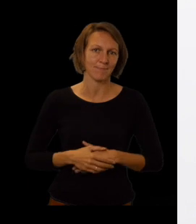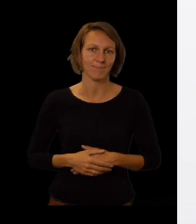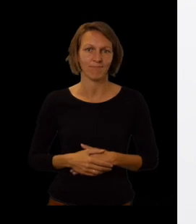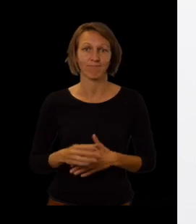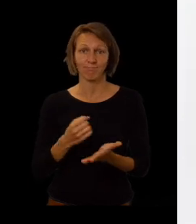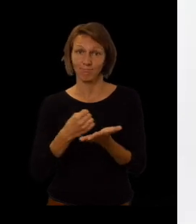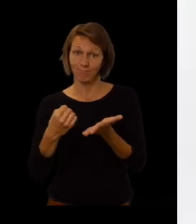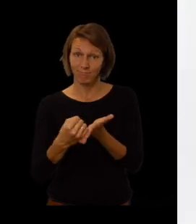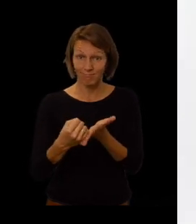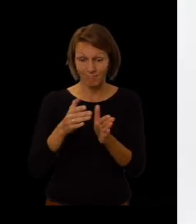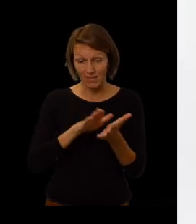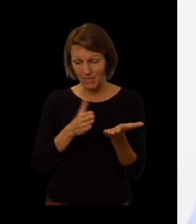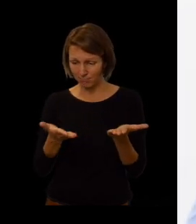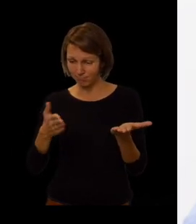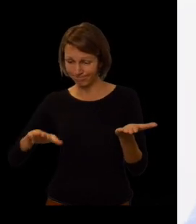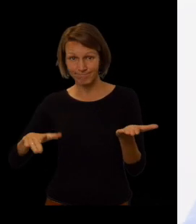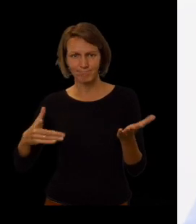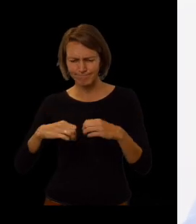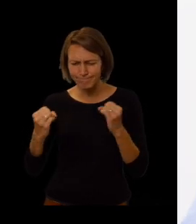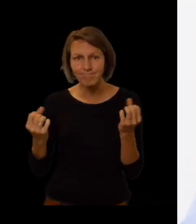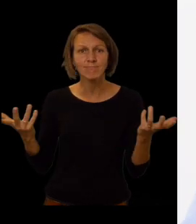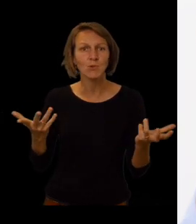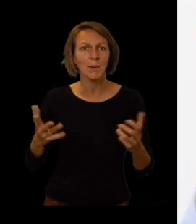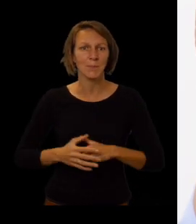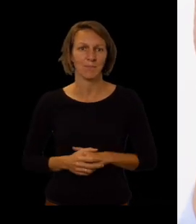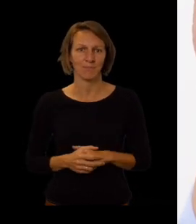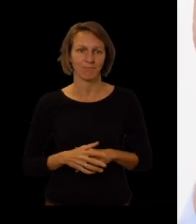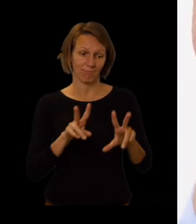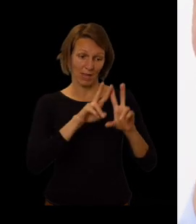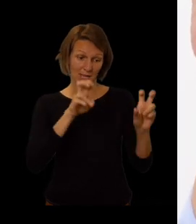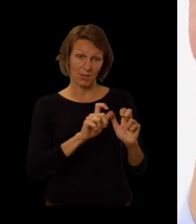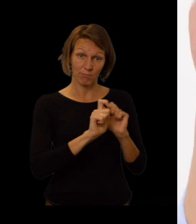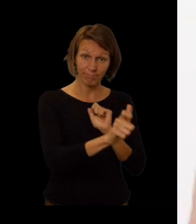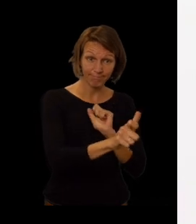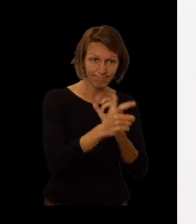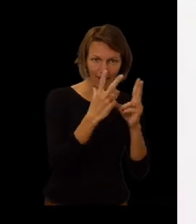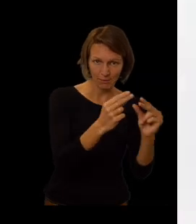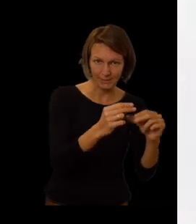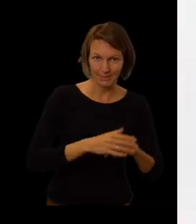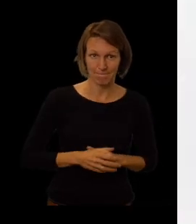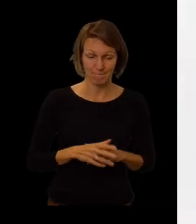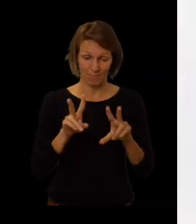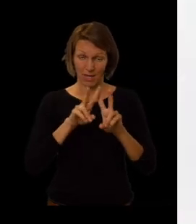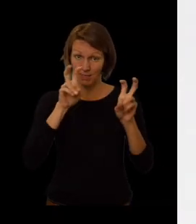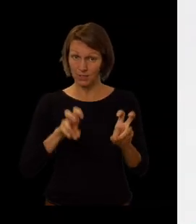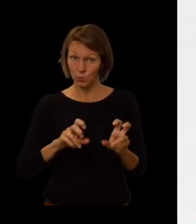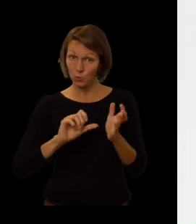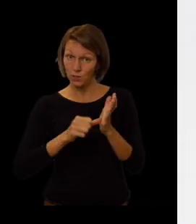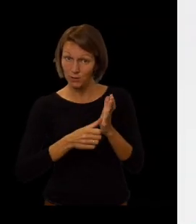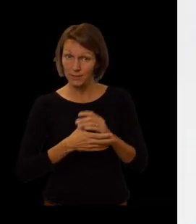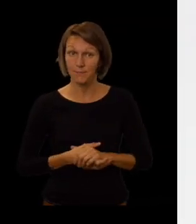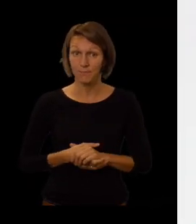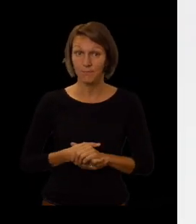très simple. Le kit se présente comme ça, en 3 volets. Découvrons ensemble ce qu'il contient. Un mode d'emploi,